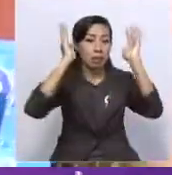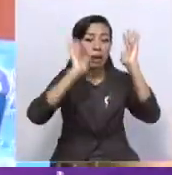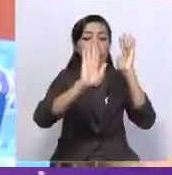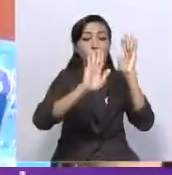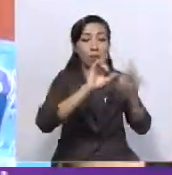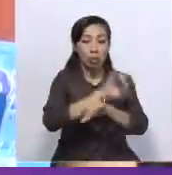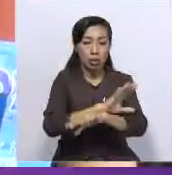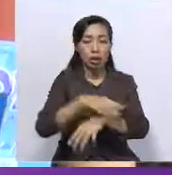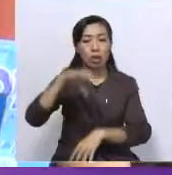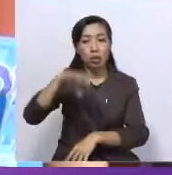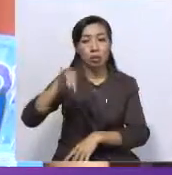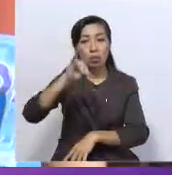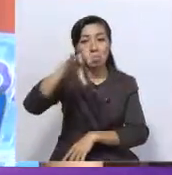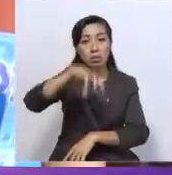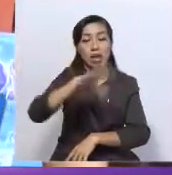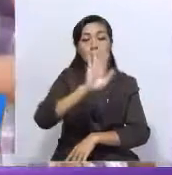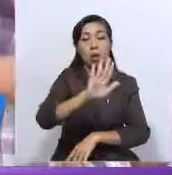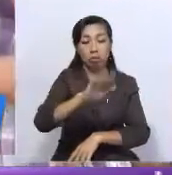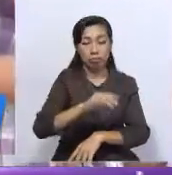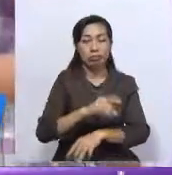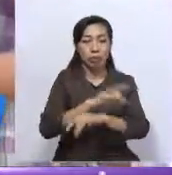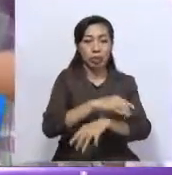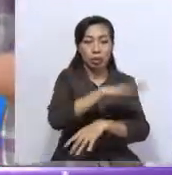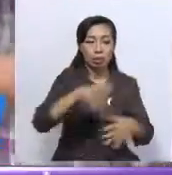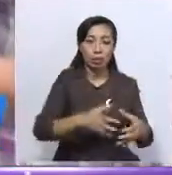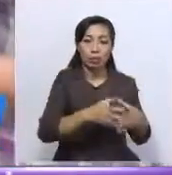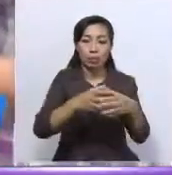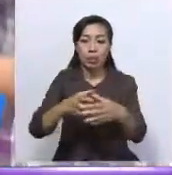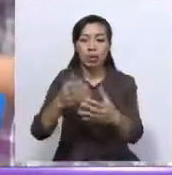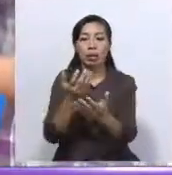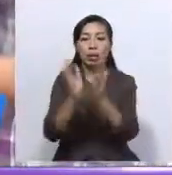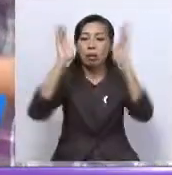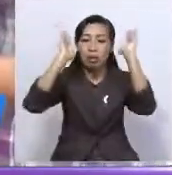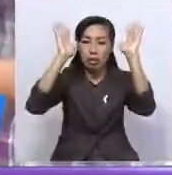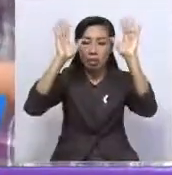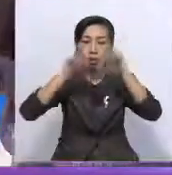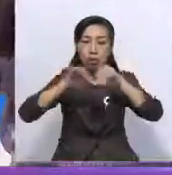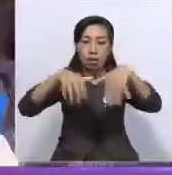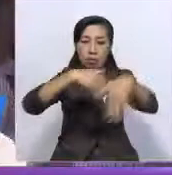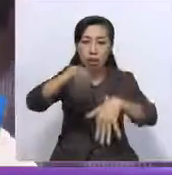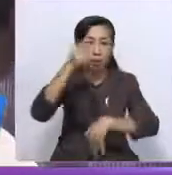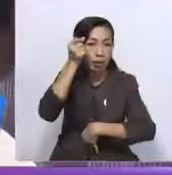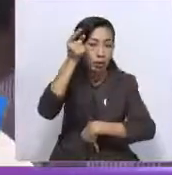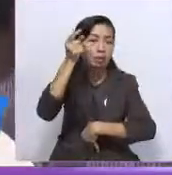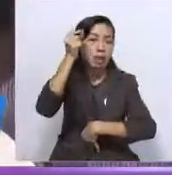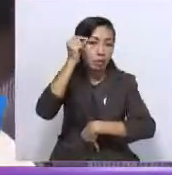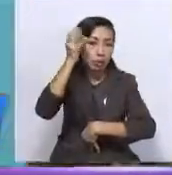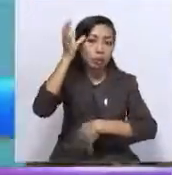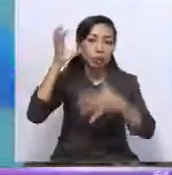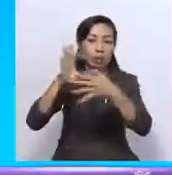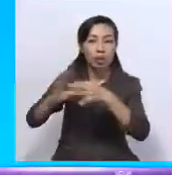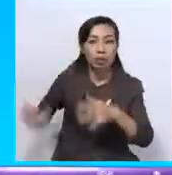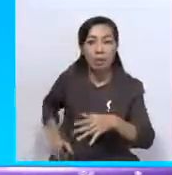กับสำนักงานปศุสัตว์จังหวัดนะครับมีการออกหน่วยรณรงค์ประชาสัมพันธ์ให้ความรู้ความเข้าใจเกี่ยวกับโรคพิษสุนัขบ้า